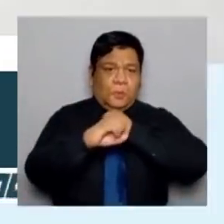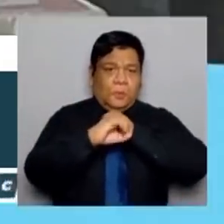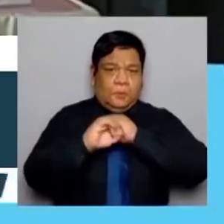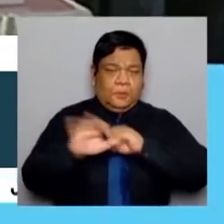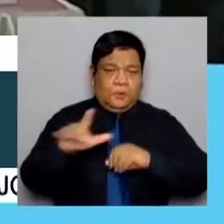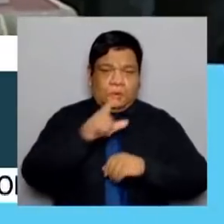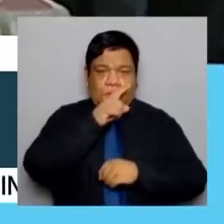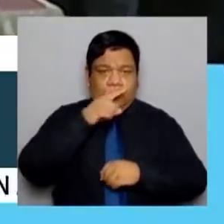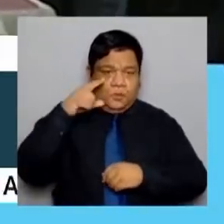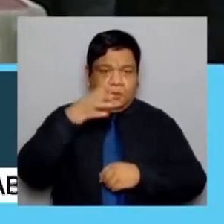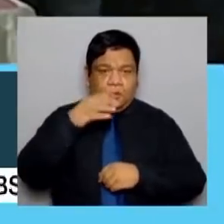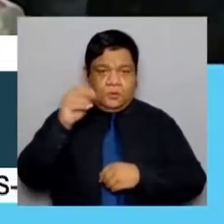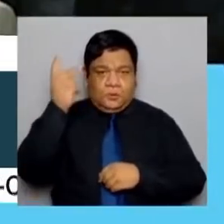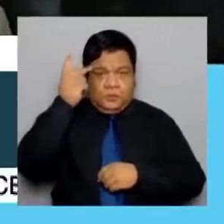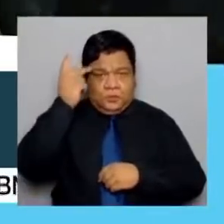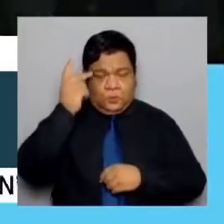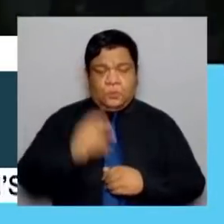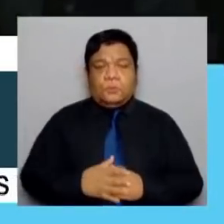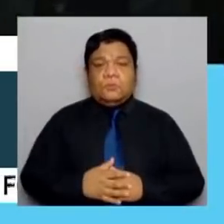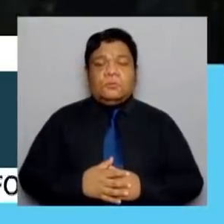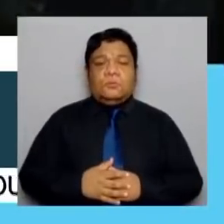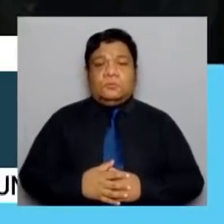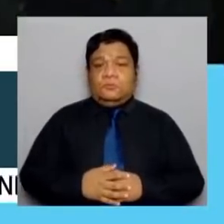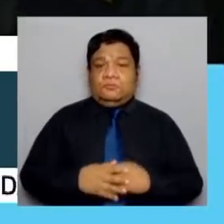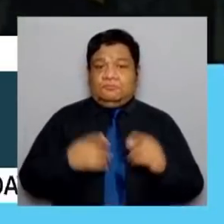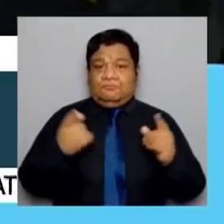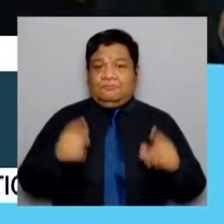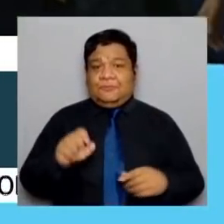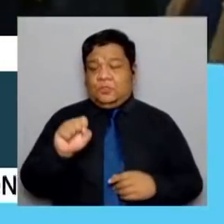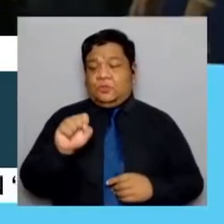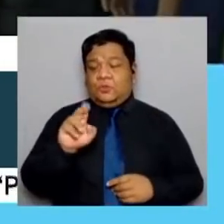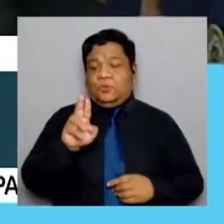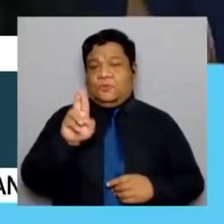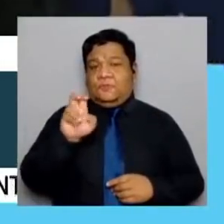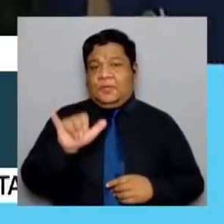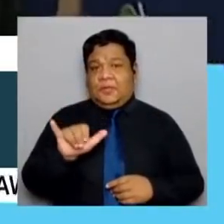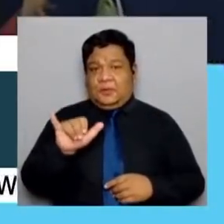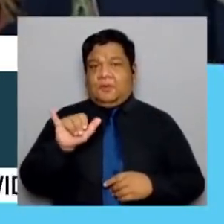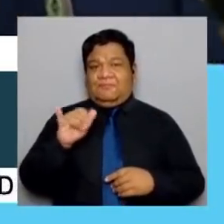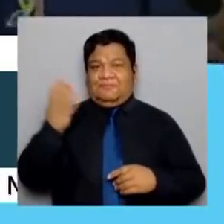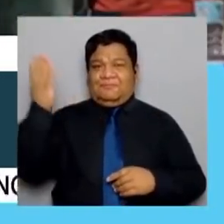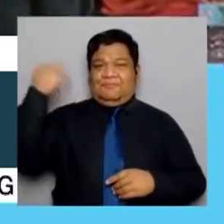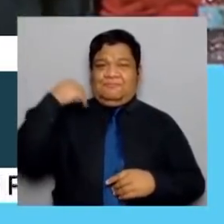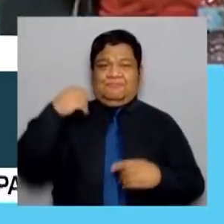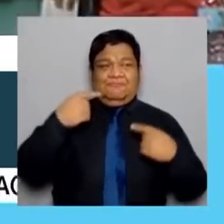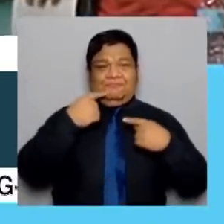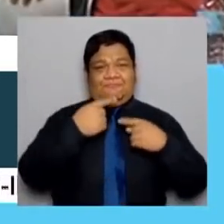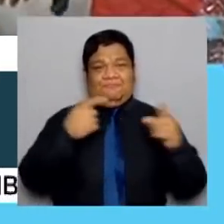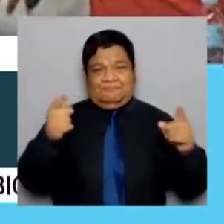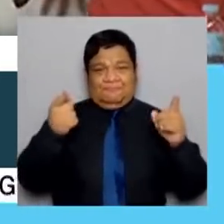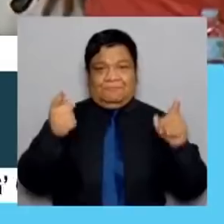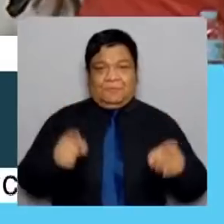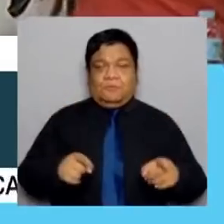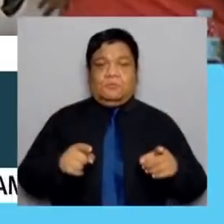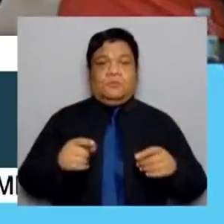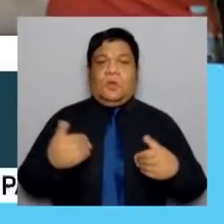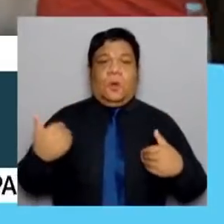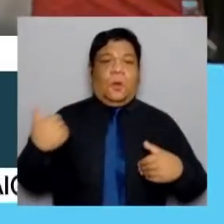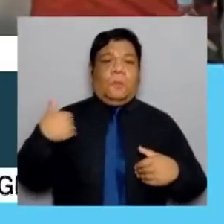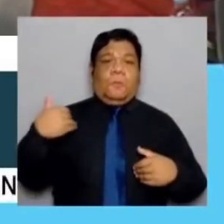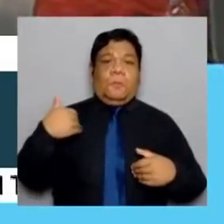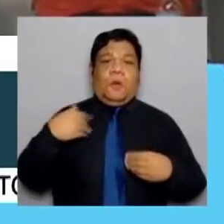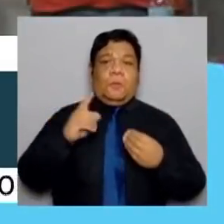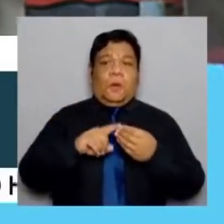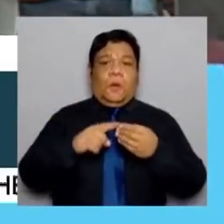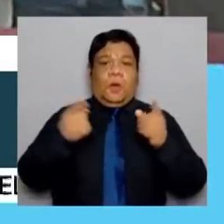Kiko. Dahil itong mga malalaking survey firms na lumabas ng nakaraang mga linggo, hindi pa nakaka-capture yung sunod-sunod